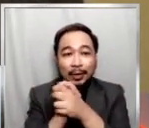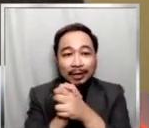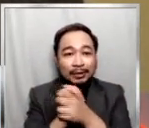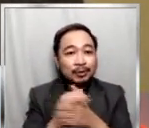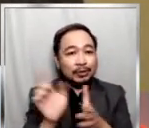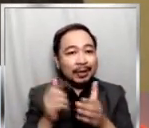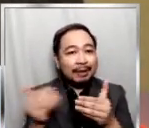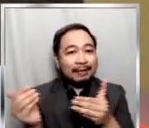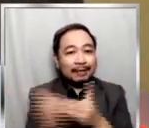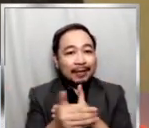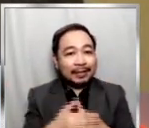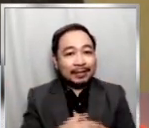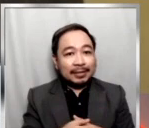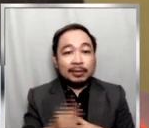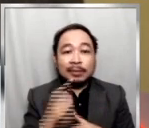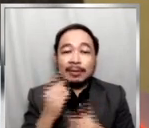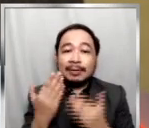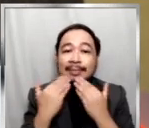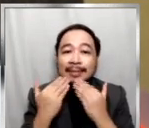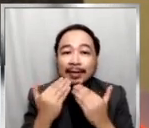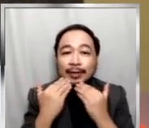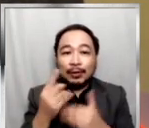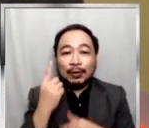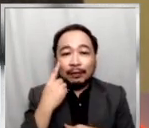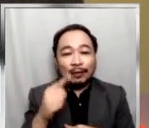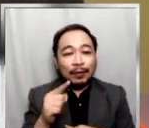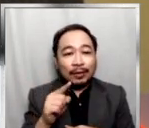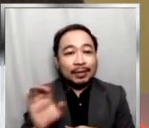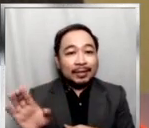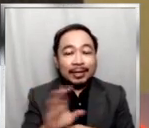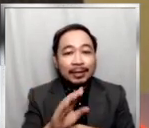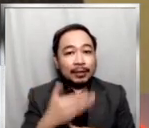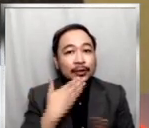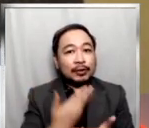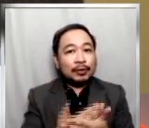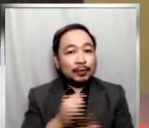niya, thank you for giving a good work.